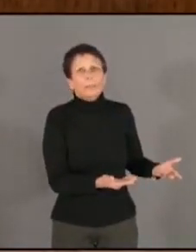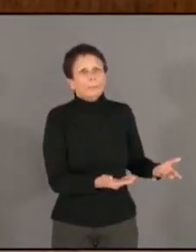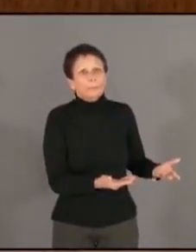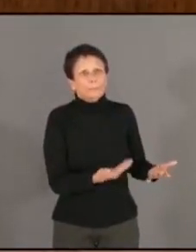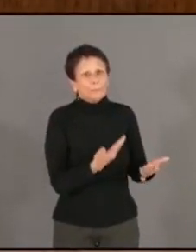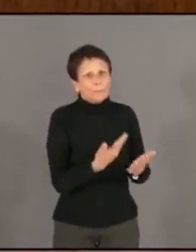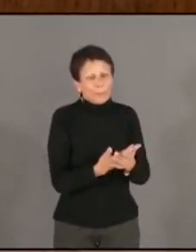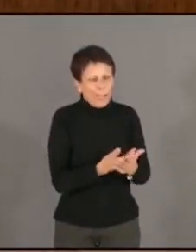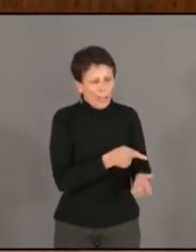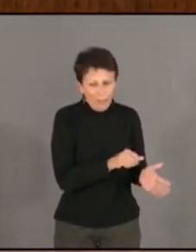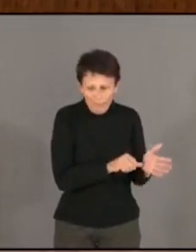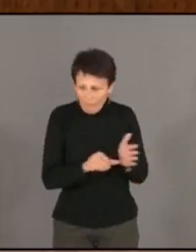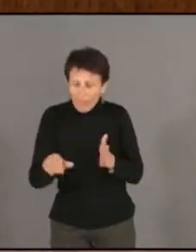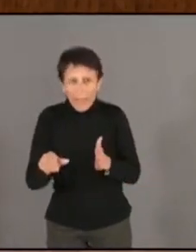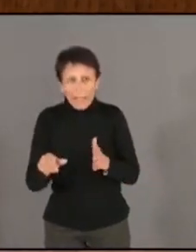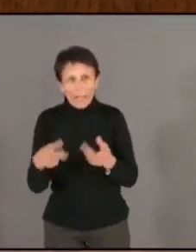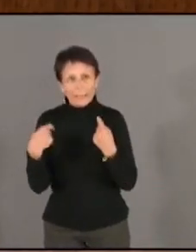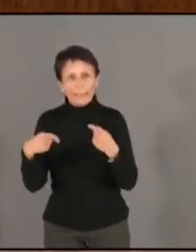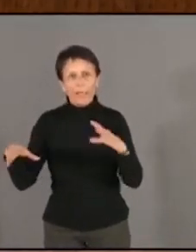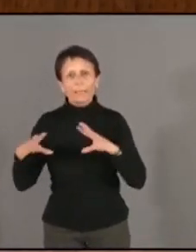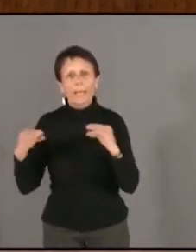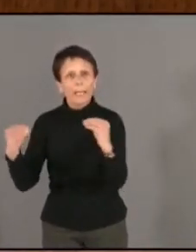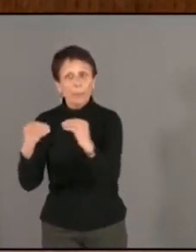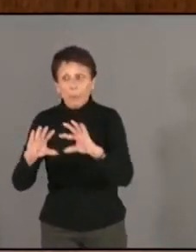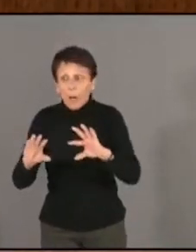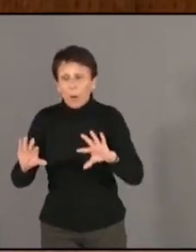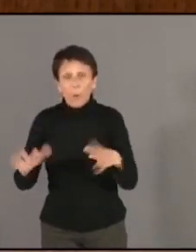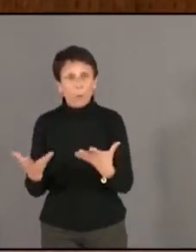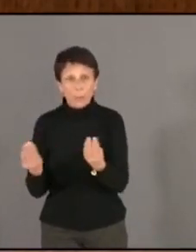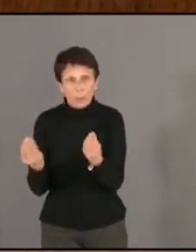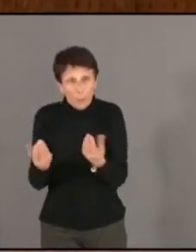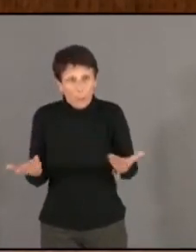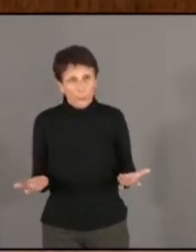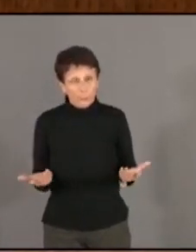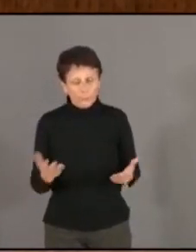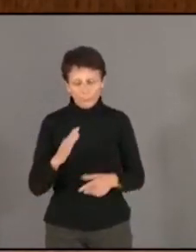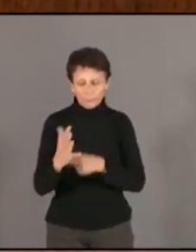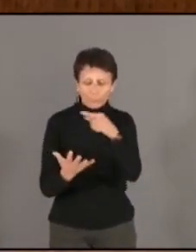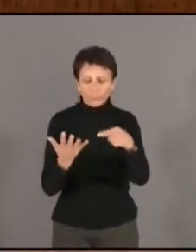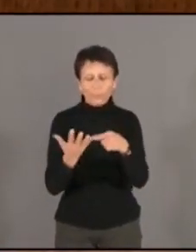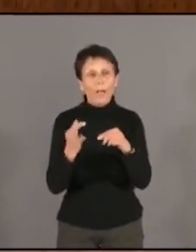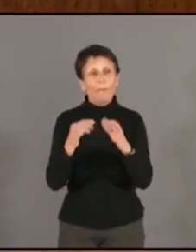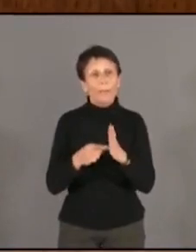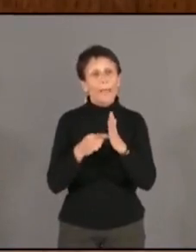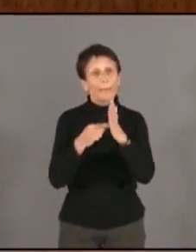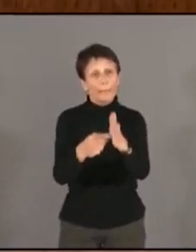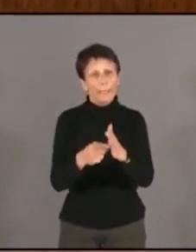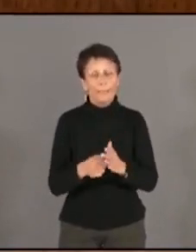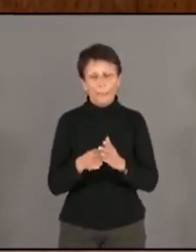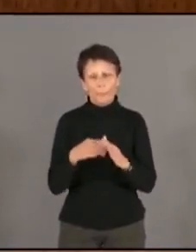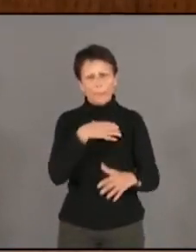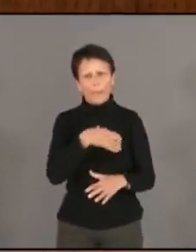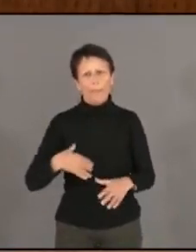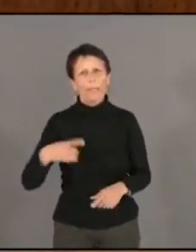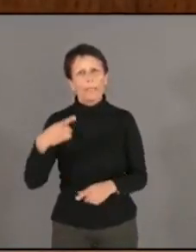pour autofinancer les dépenses d'équipement. Cinquième et avant-dernier point, la dette. La collectivité prévoit